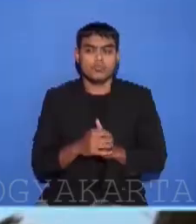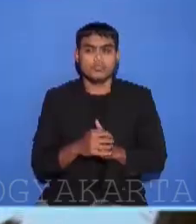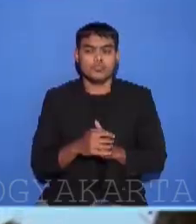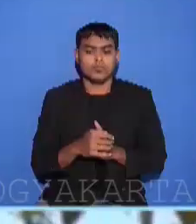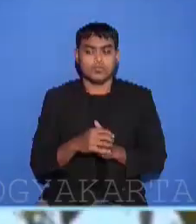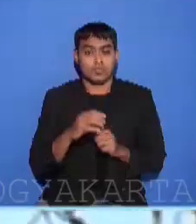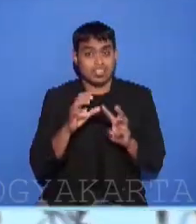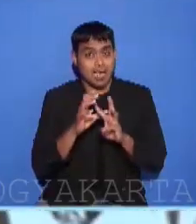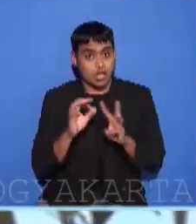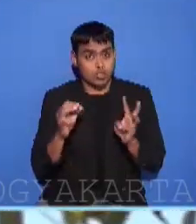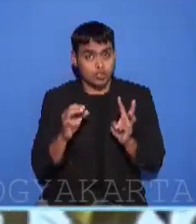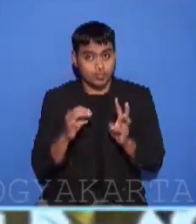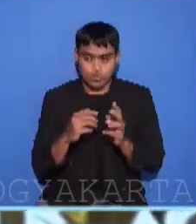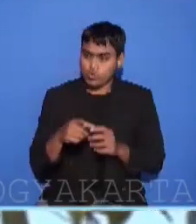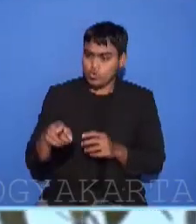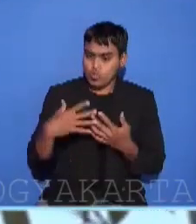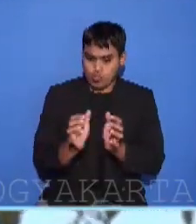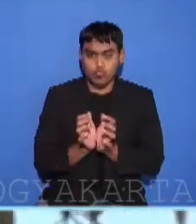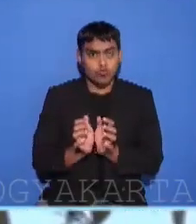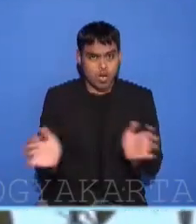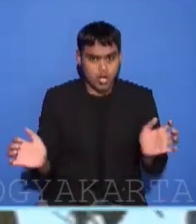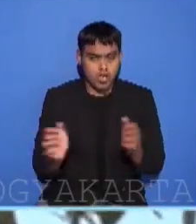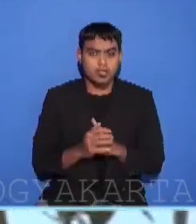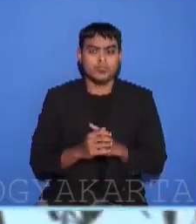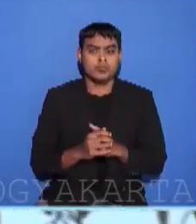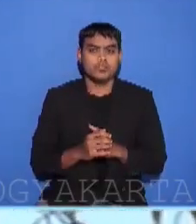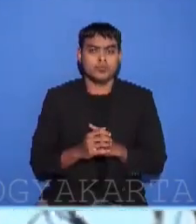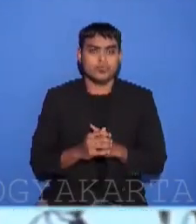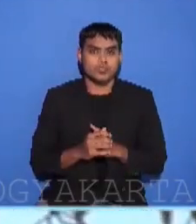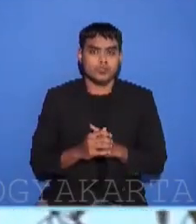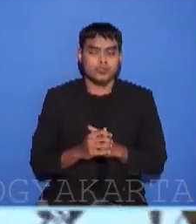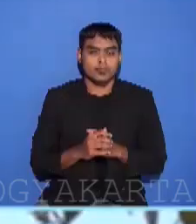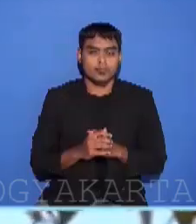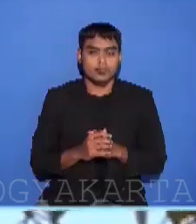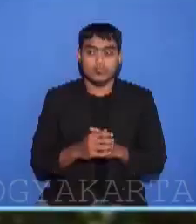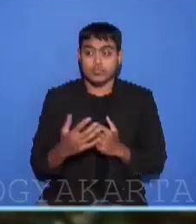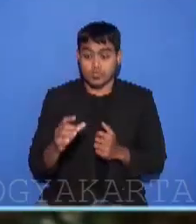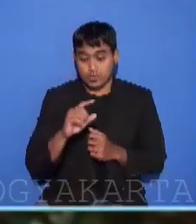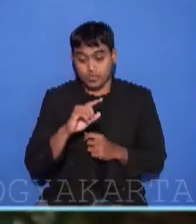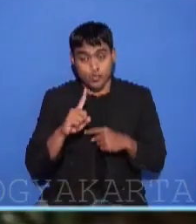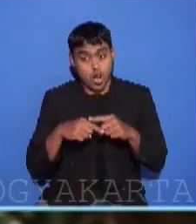Wit kadugi mangso panen Raya Duren ing laladan Menik badhe dumawah ing Wulan Januari Tun ngajeng